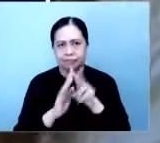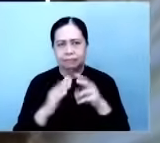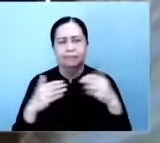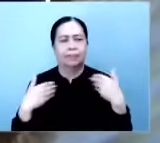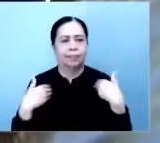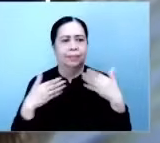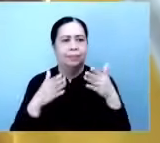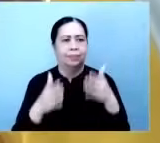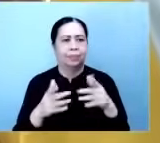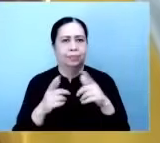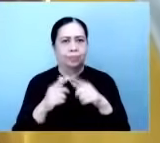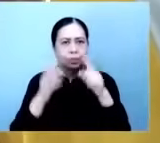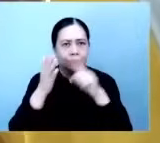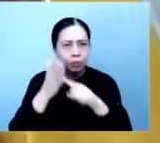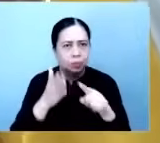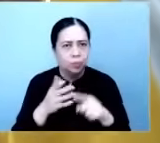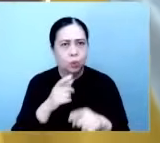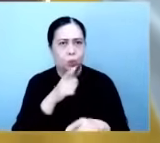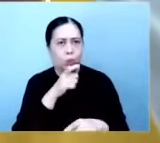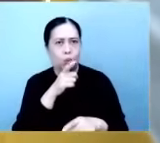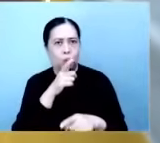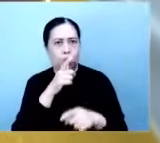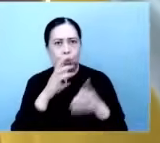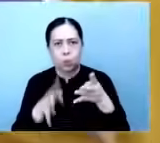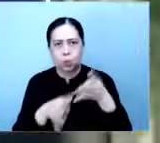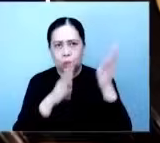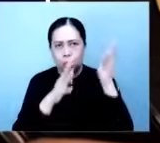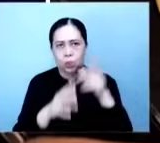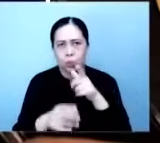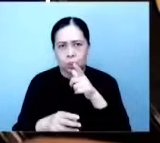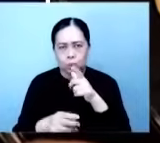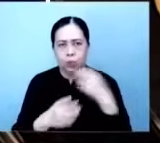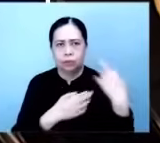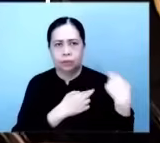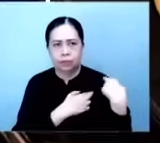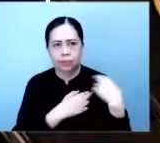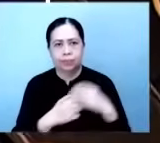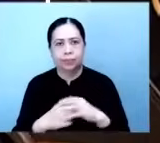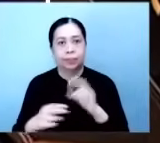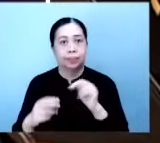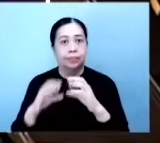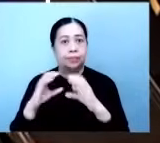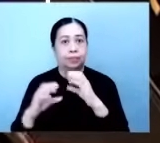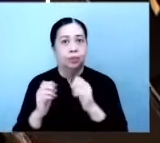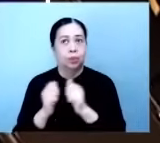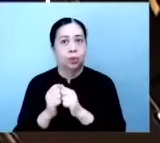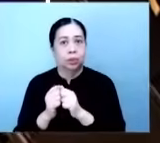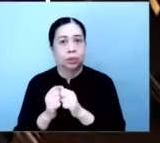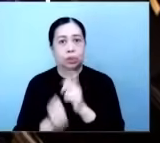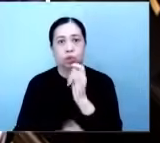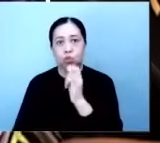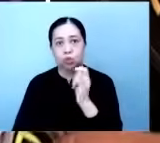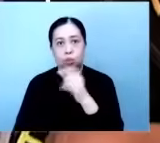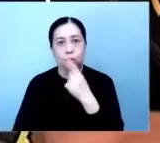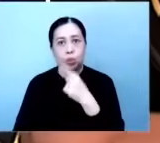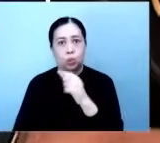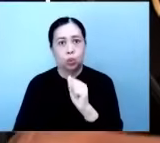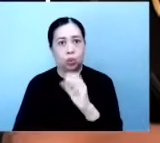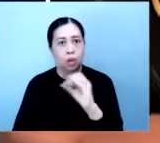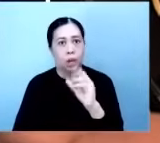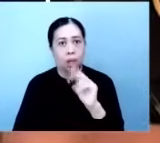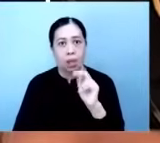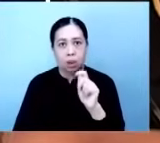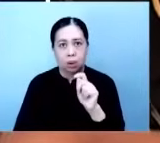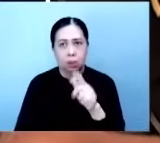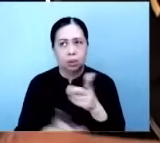para matukoy kung sino ang nasa likod nito. We'll have to communicate with YouTube kanino yung account. An account would definitely have some